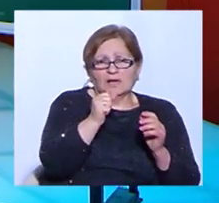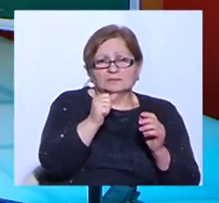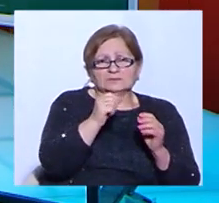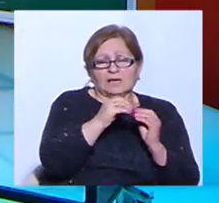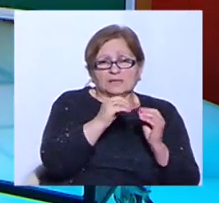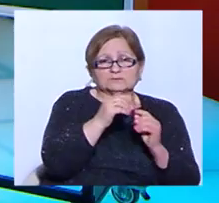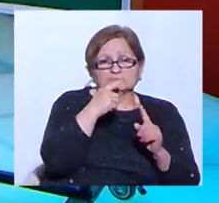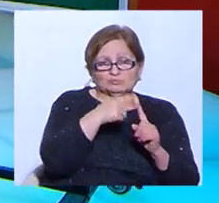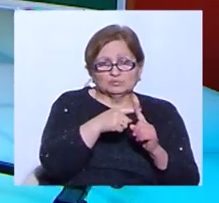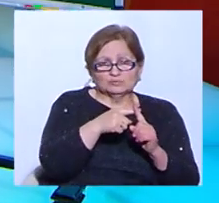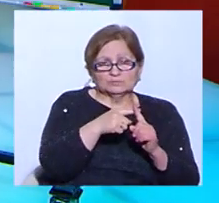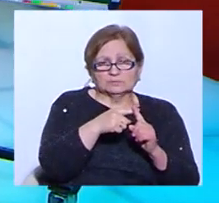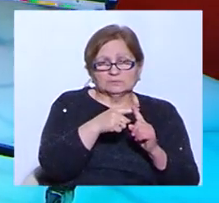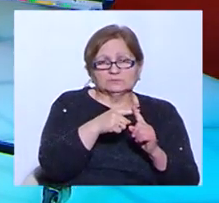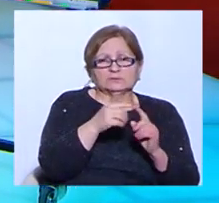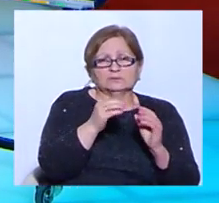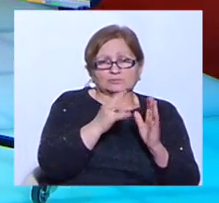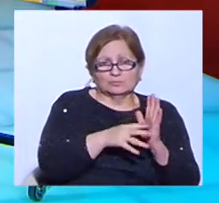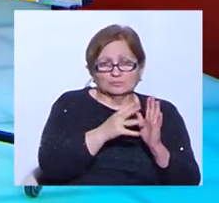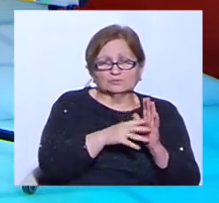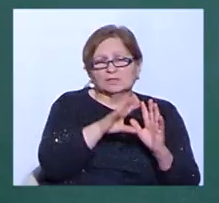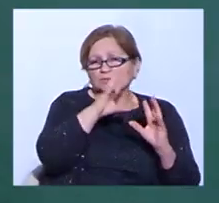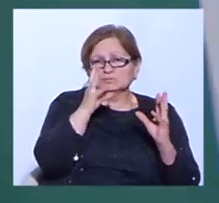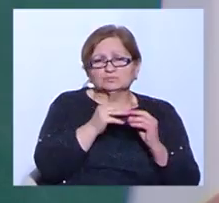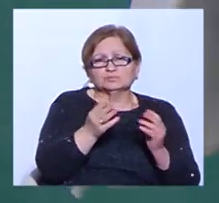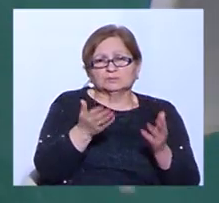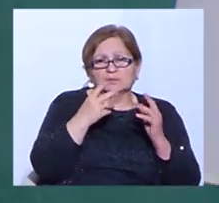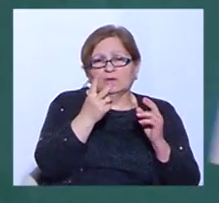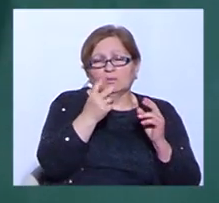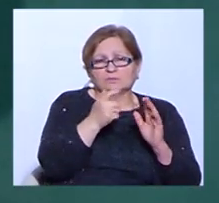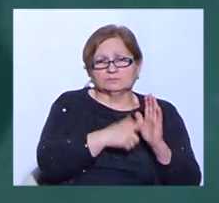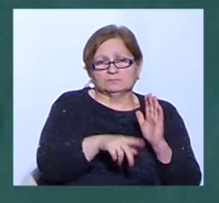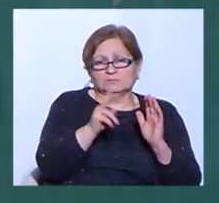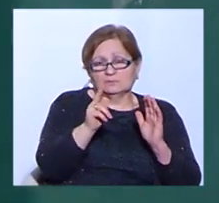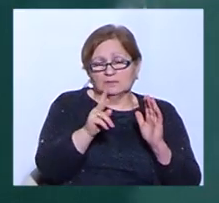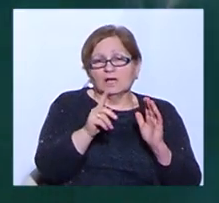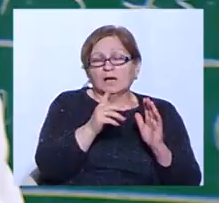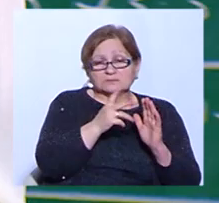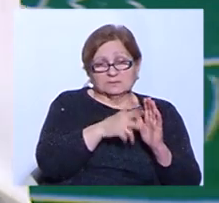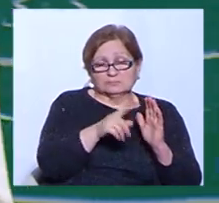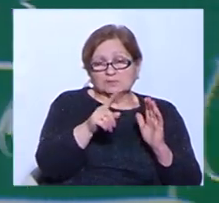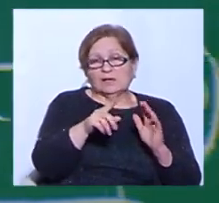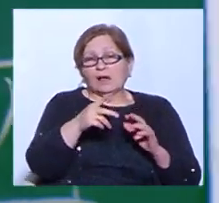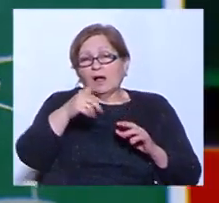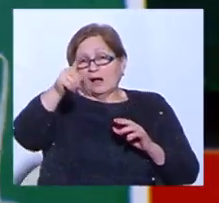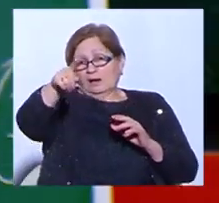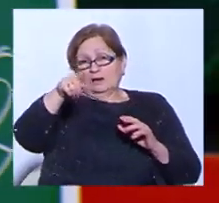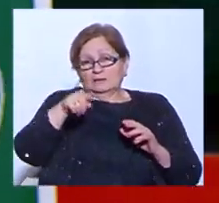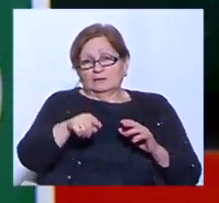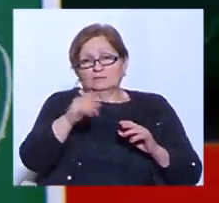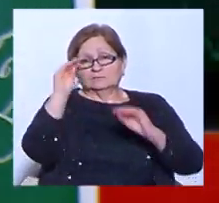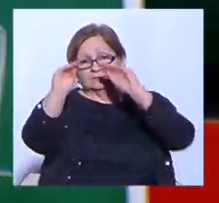მიუმატოთ 91 არის 271. ესე იგი, ორივე ფორმულის შემთხვევაში ჩვენ მივიღეთ ერთი და იგივე